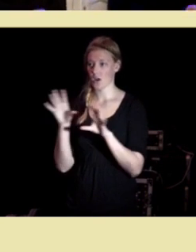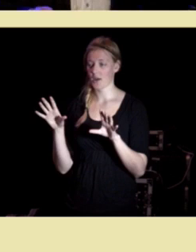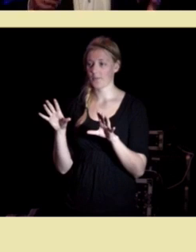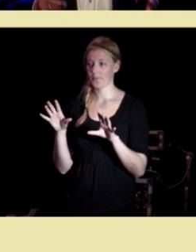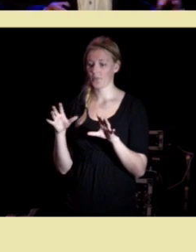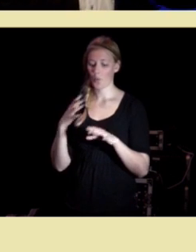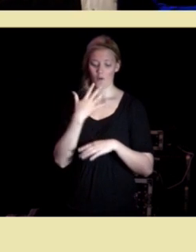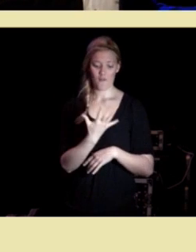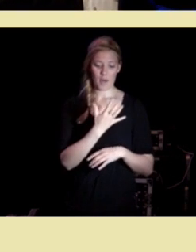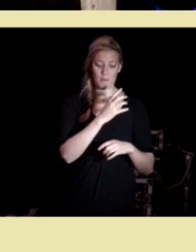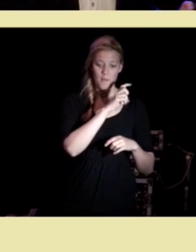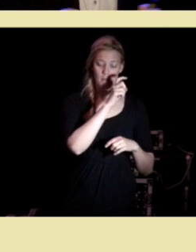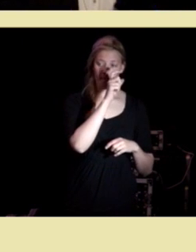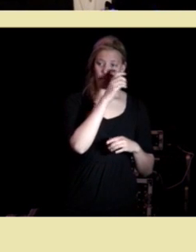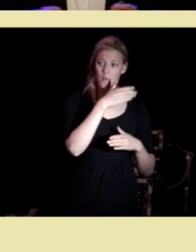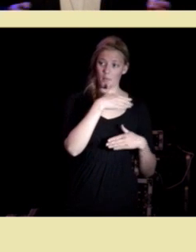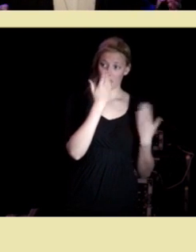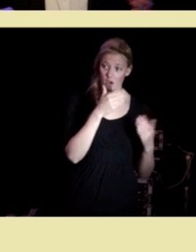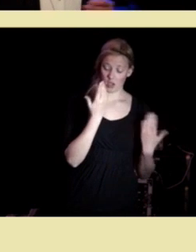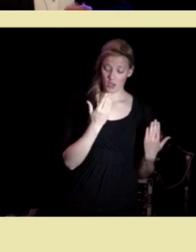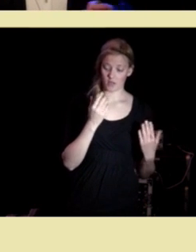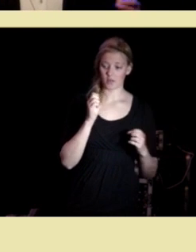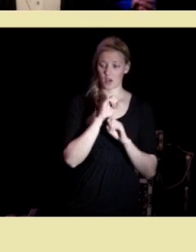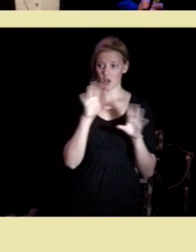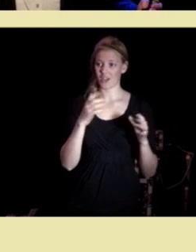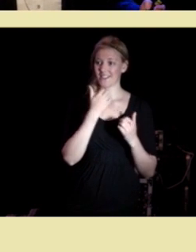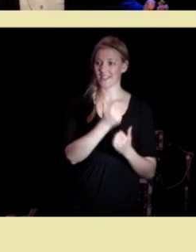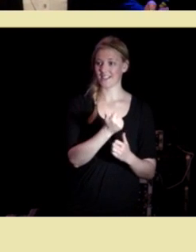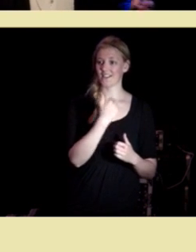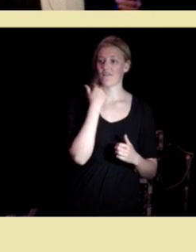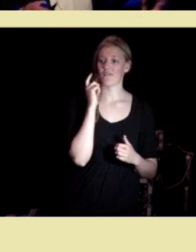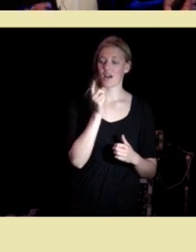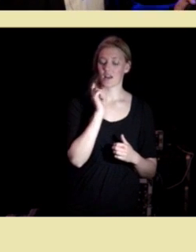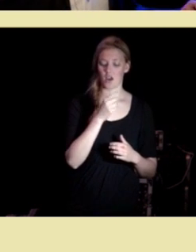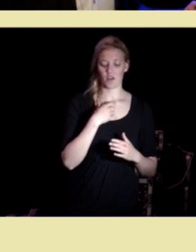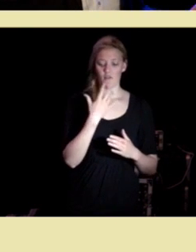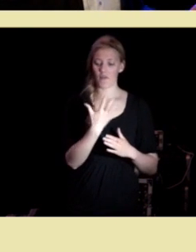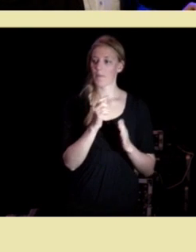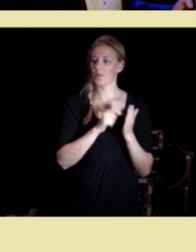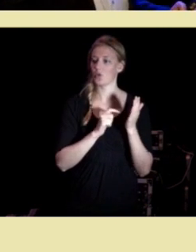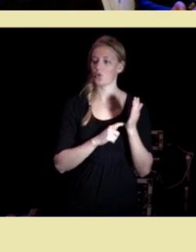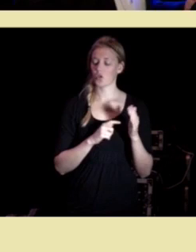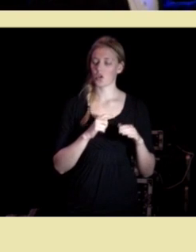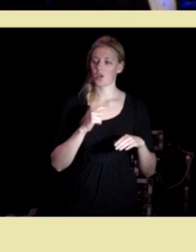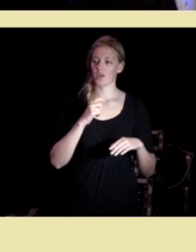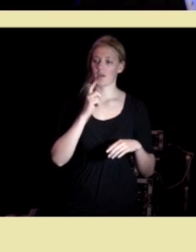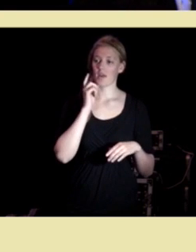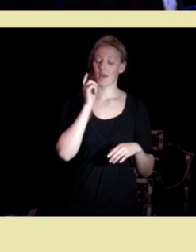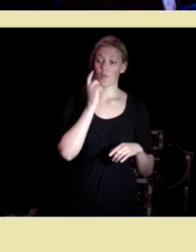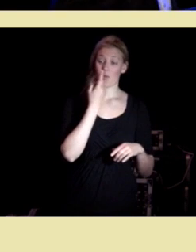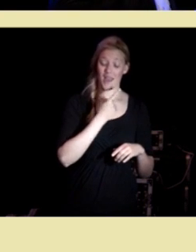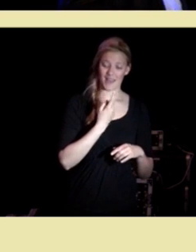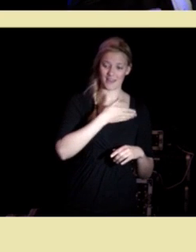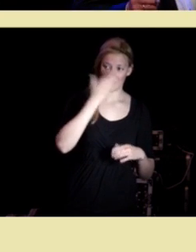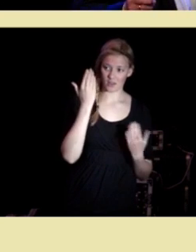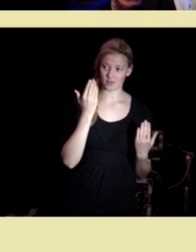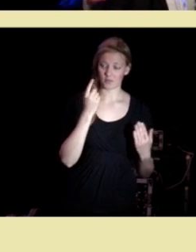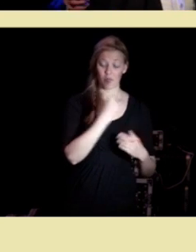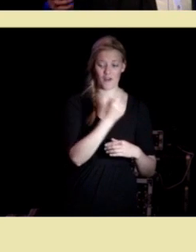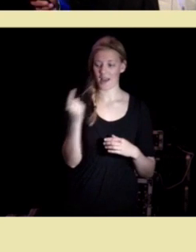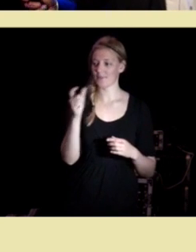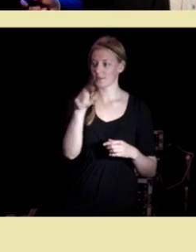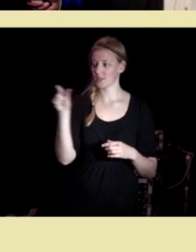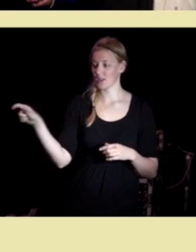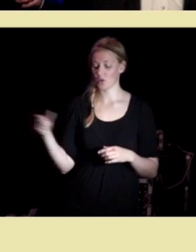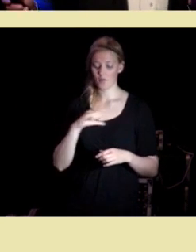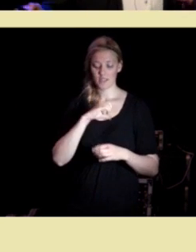dagen. Sant? Delt på 5 dager skal du klare 6 hver dag. Og så er det i snitt sånn at de bruker 5 minutter på hver, så det skal være en halvtime hver dag. Så da sier de at nå kommer neste mandag, hvis du